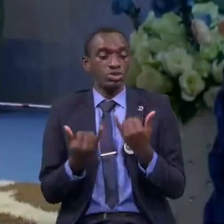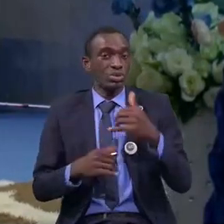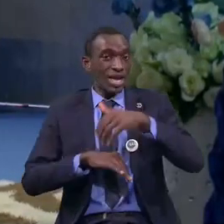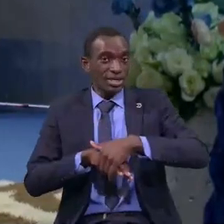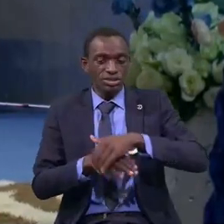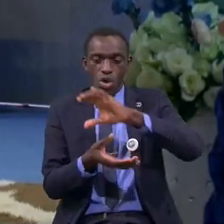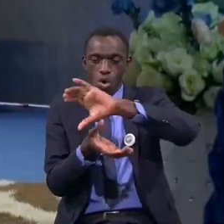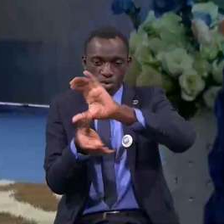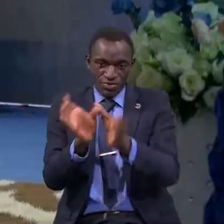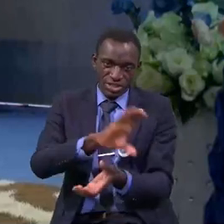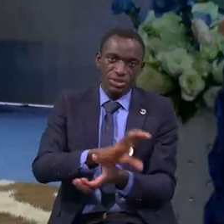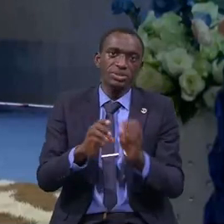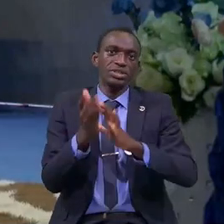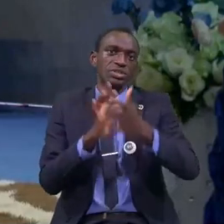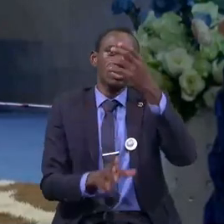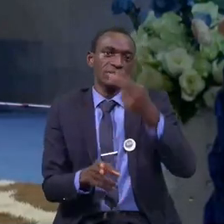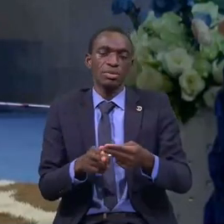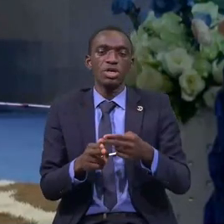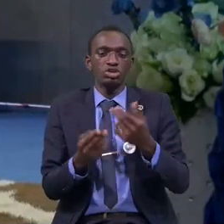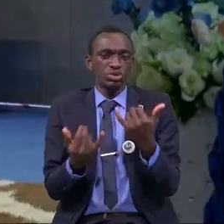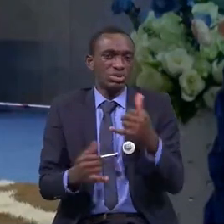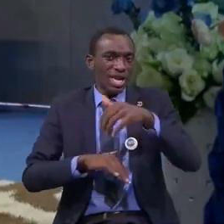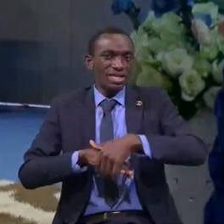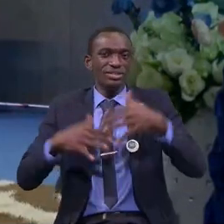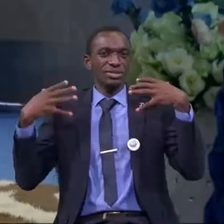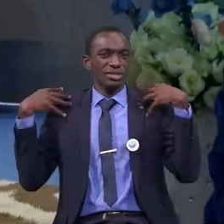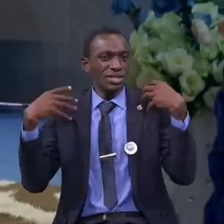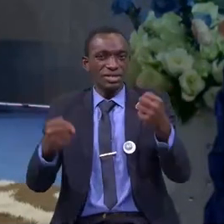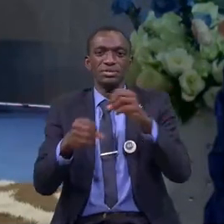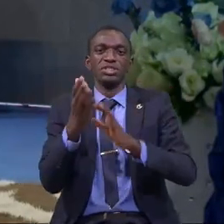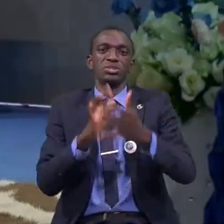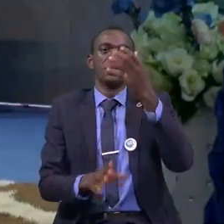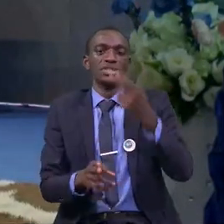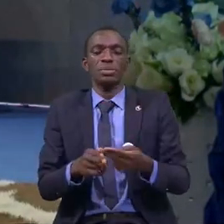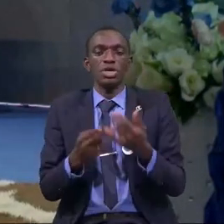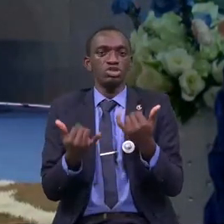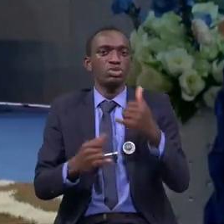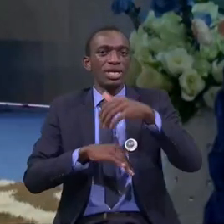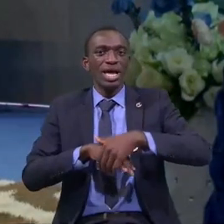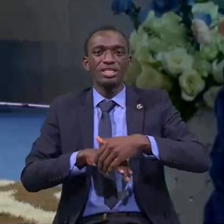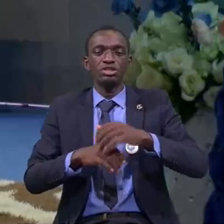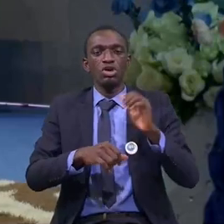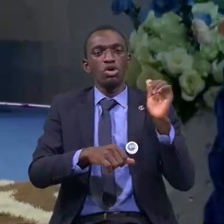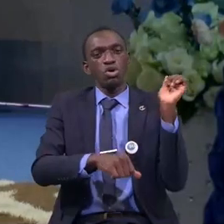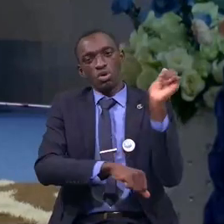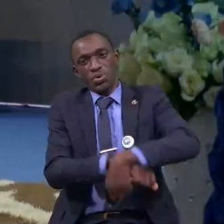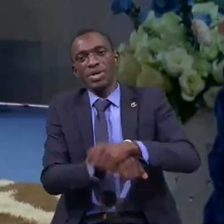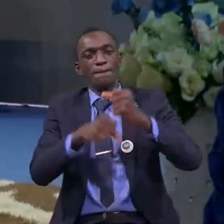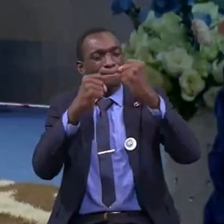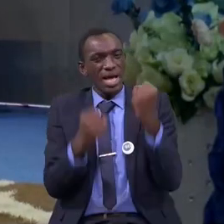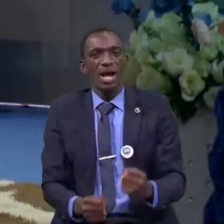la conversion. Ce soit la cure. Ce soit la puissance de